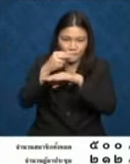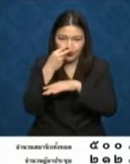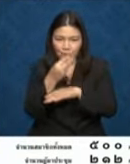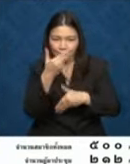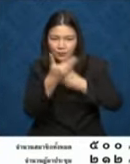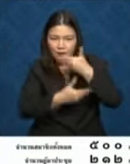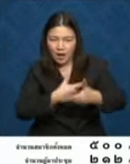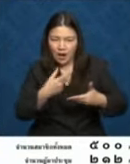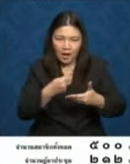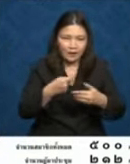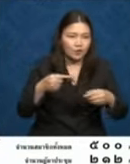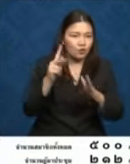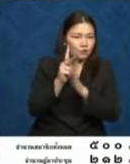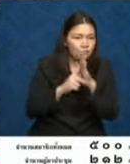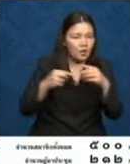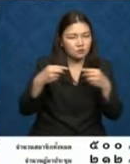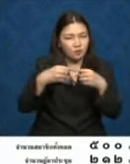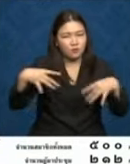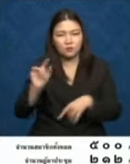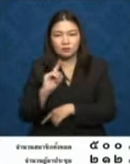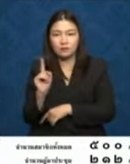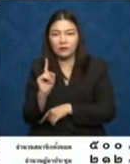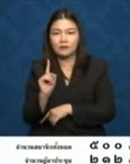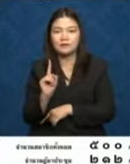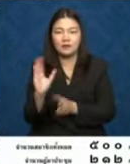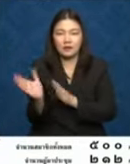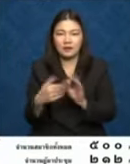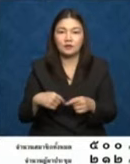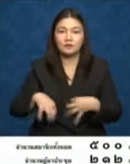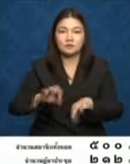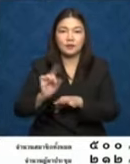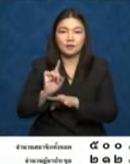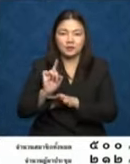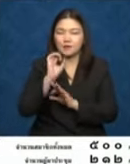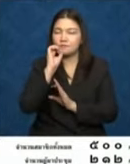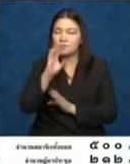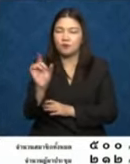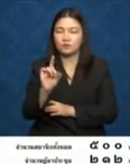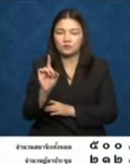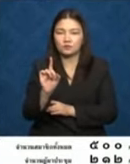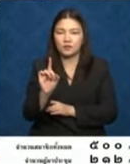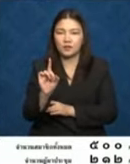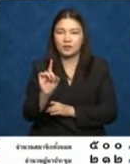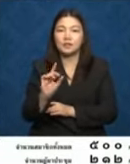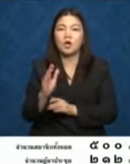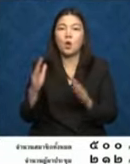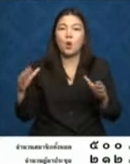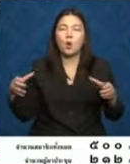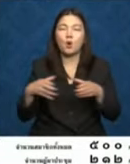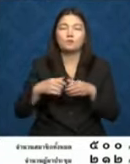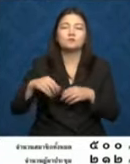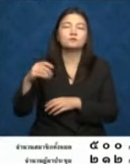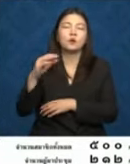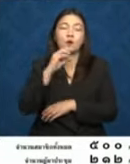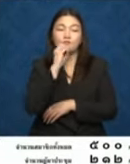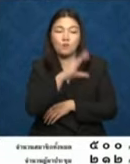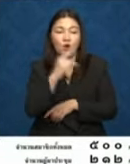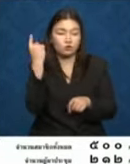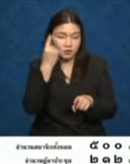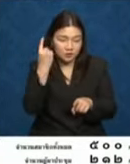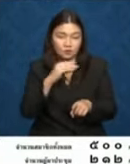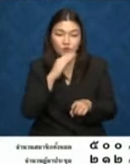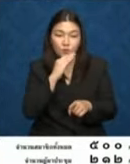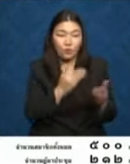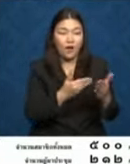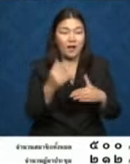ให้ถูกต้องนะครับการแนะนำให้นักท่องเที่ยวประชาสัมพันธ์ว่า ท่านสามารถซื้อเหล้าบุหรี่เข้ามาในประเทศ